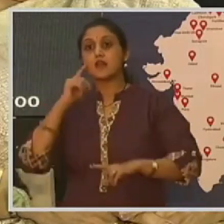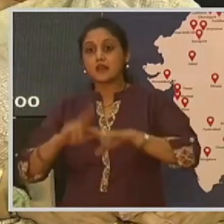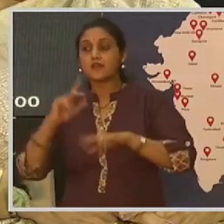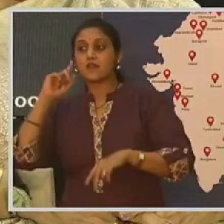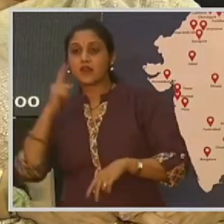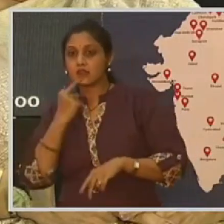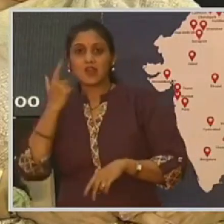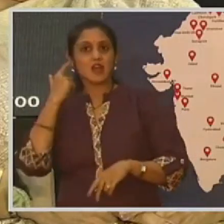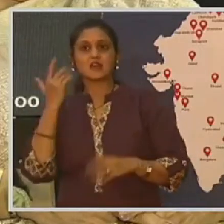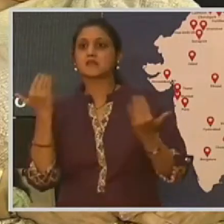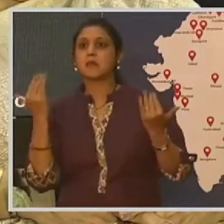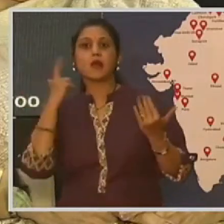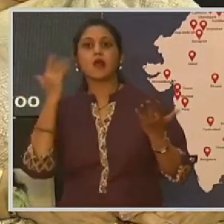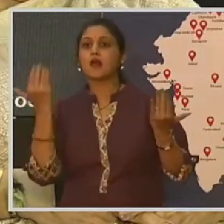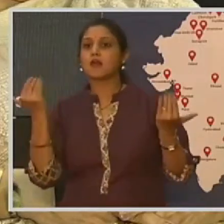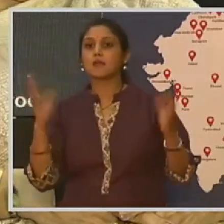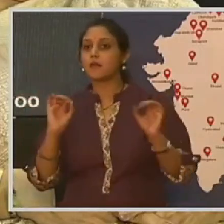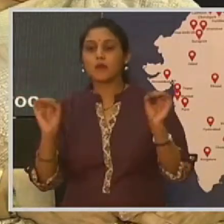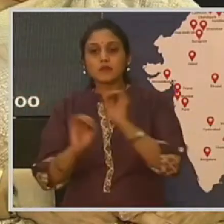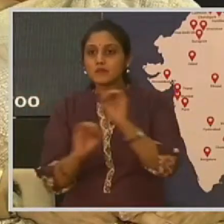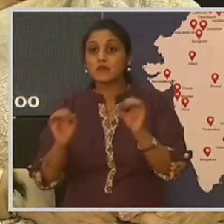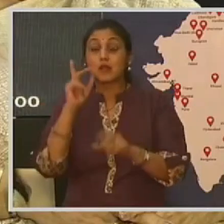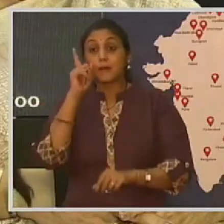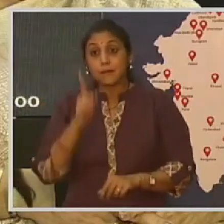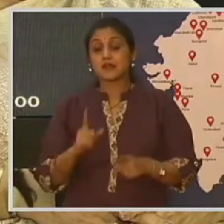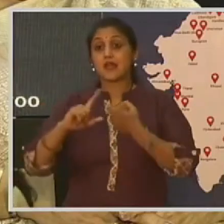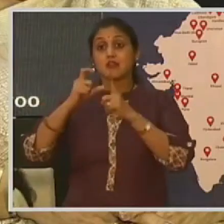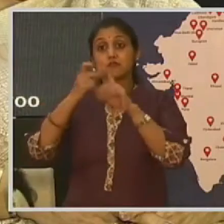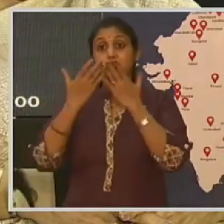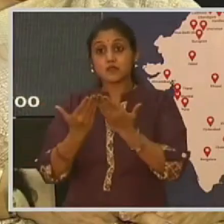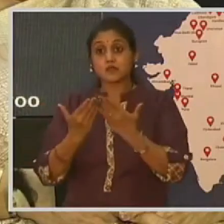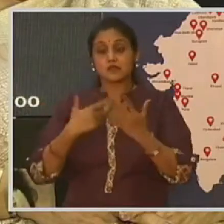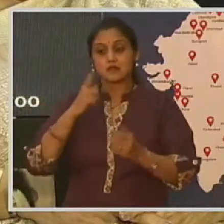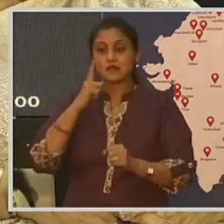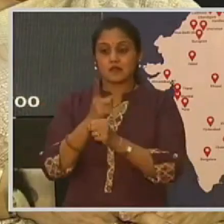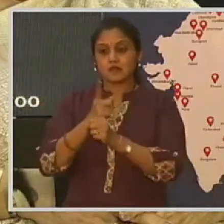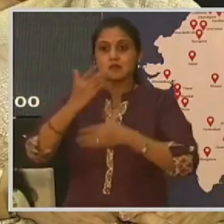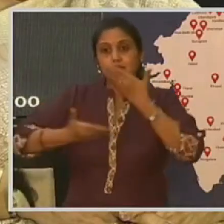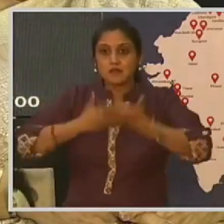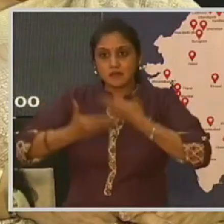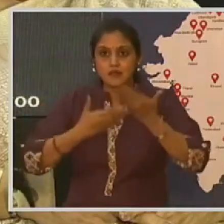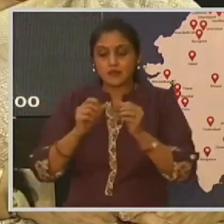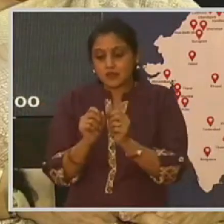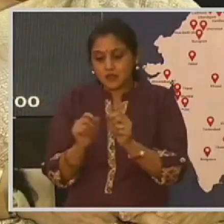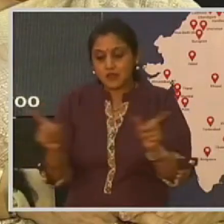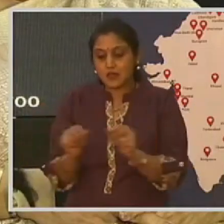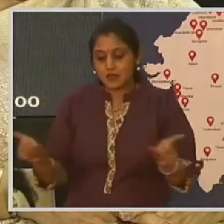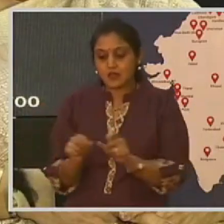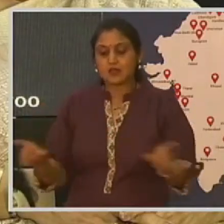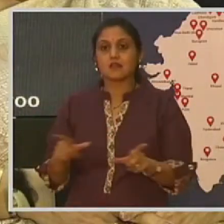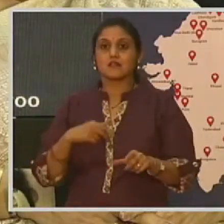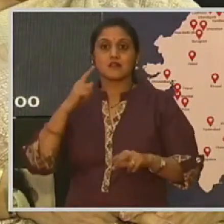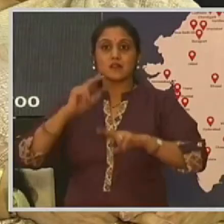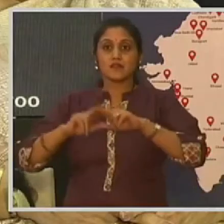last panel we had someone who's the panelist who spoke about the belt, a kind